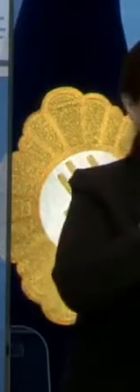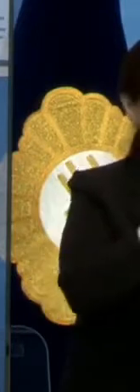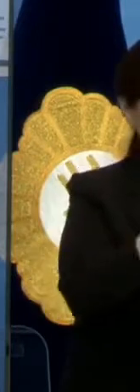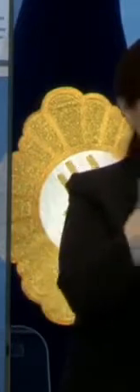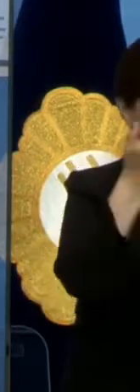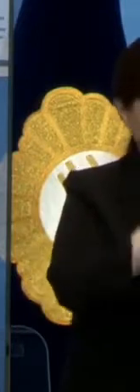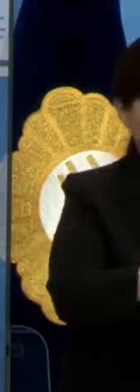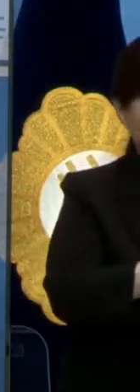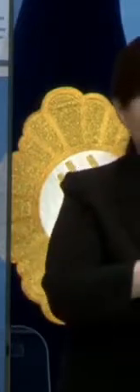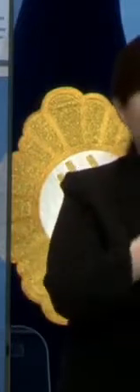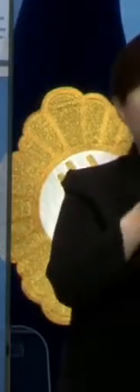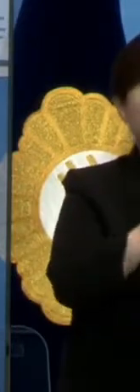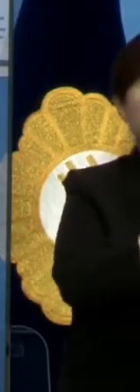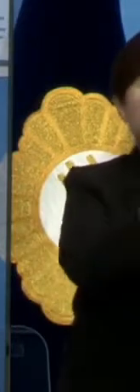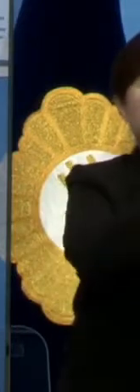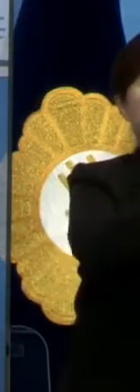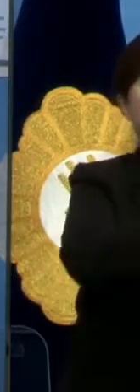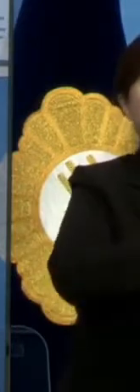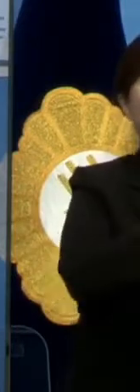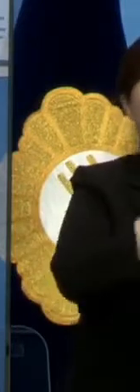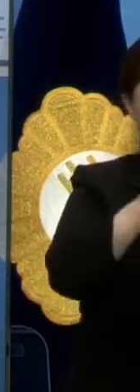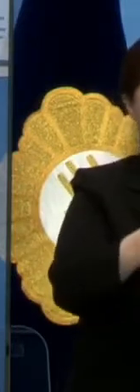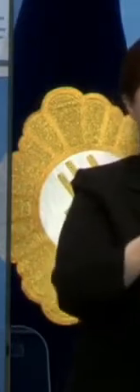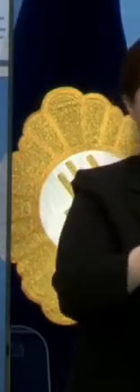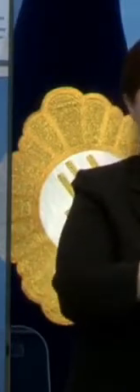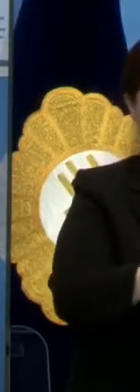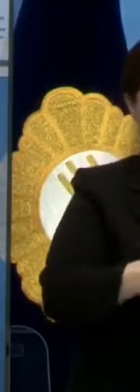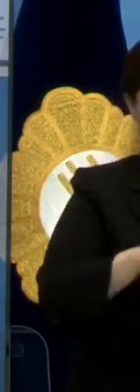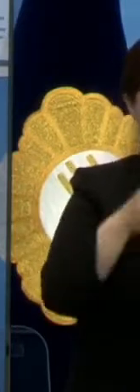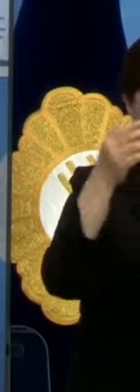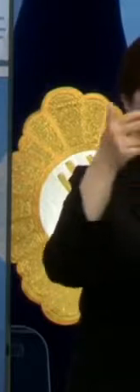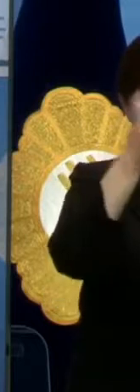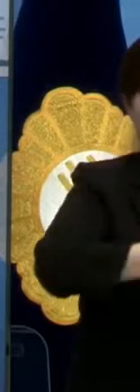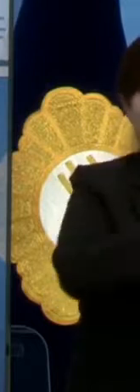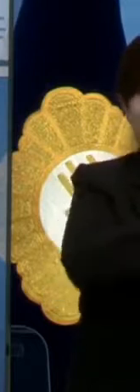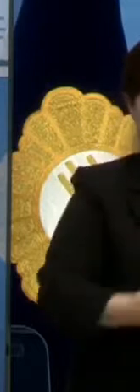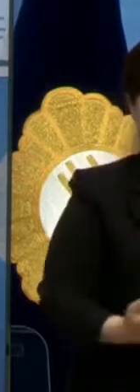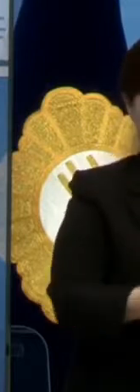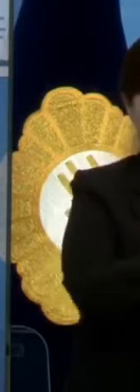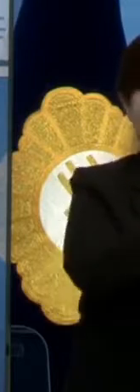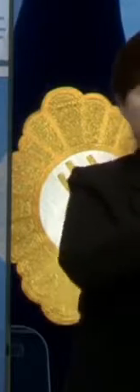23년 동안 산재 사망 세계 1위를 기록한 당신들은